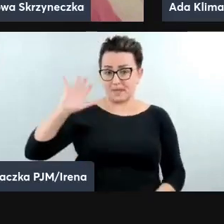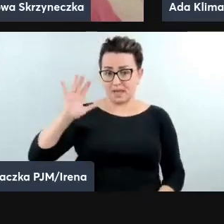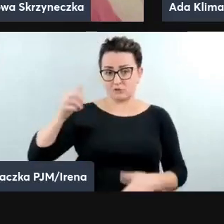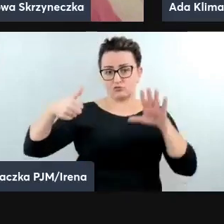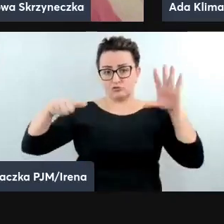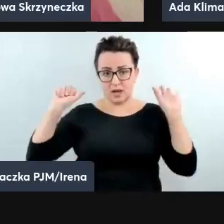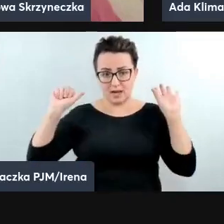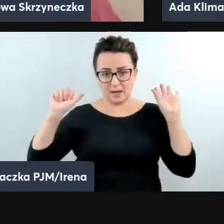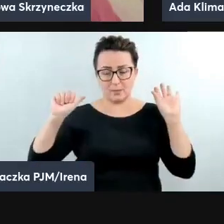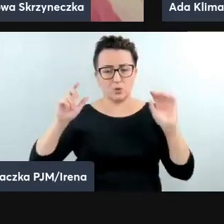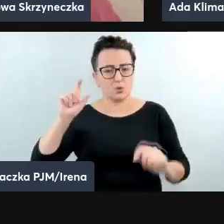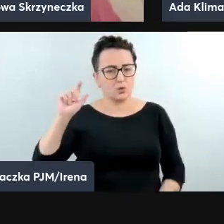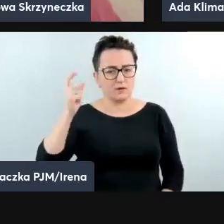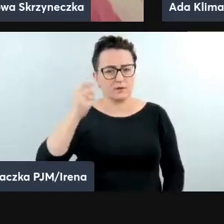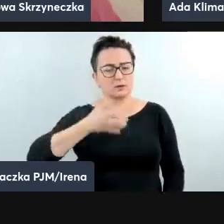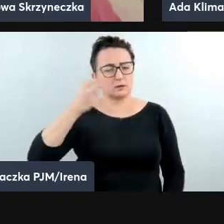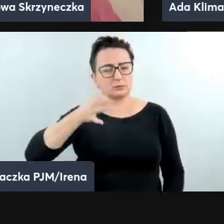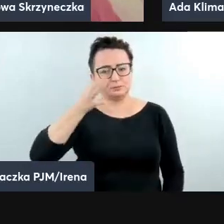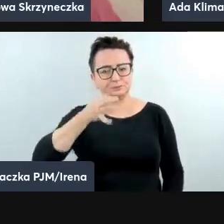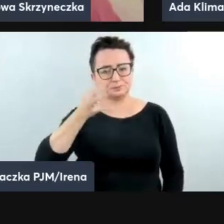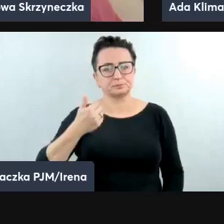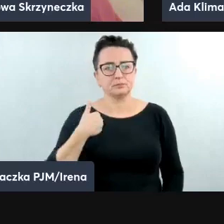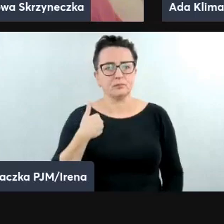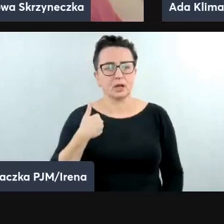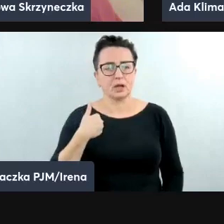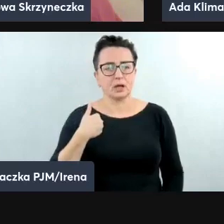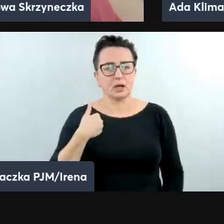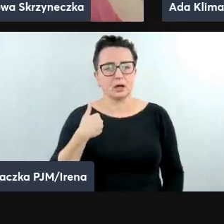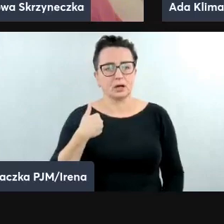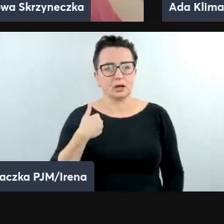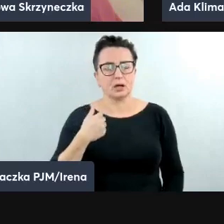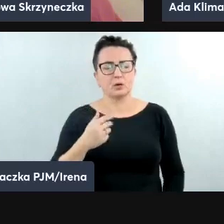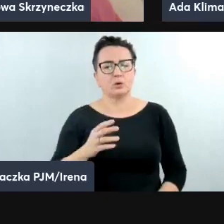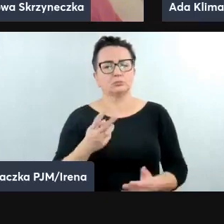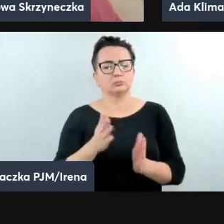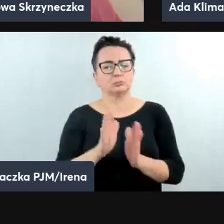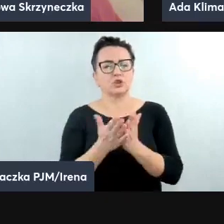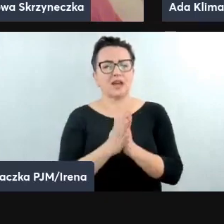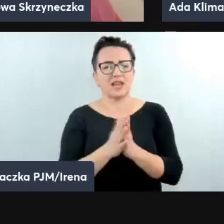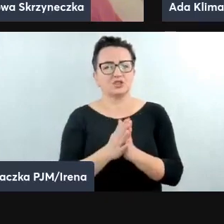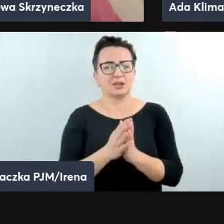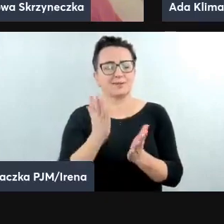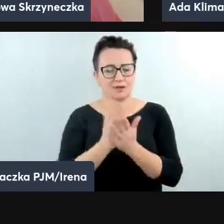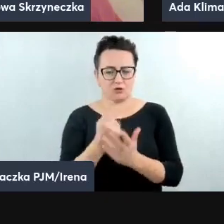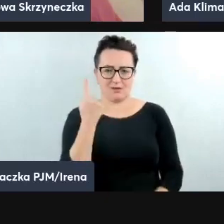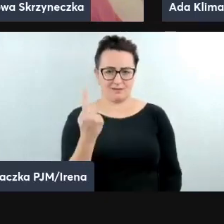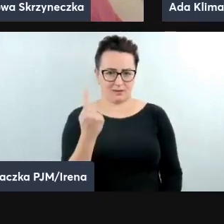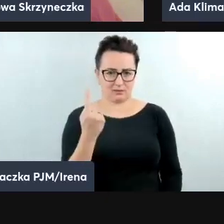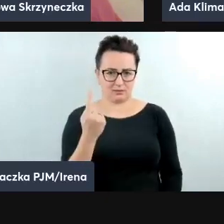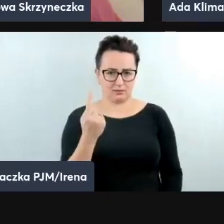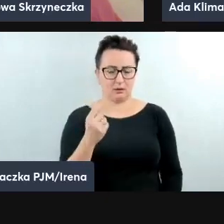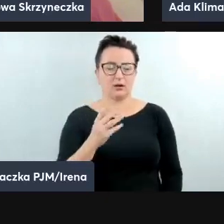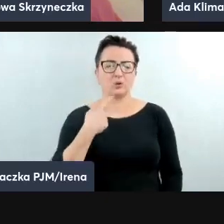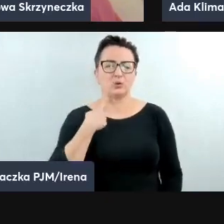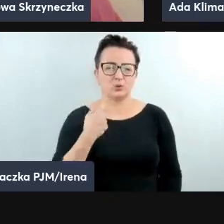że uczymy z tego jedynego podręcznika, który jest dopuszczony i który jest no, po prostu nudny i nierzetelny, powiedzmy sobie szczerze,